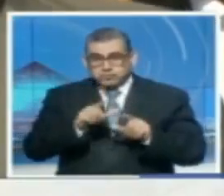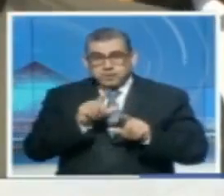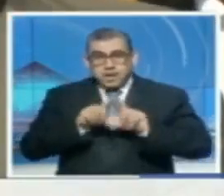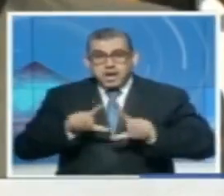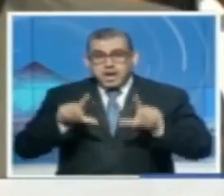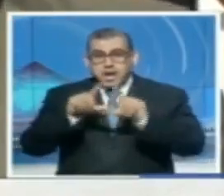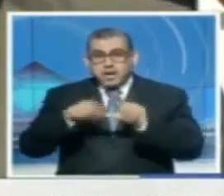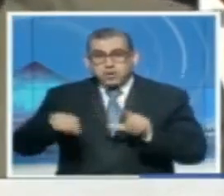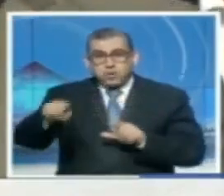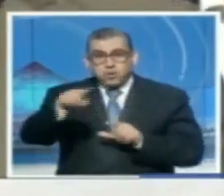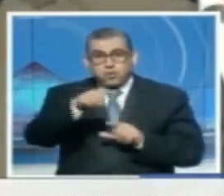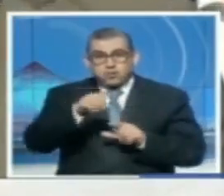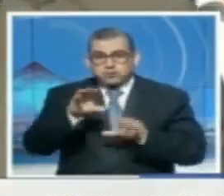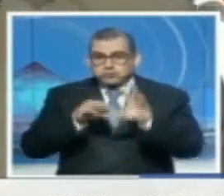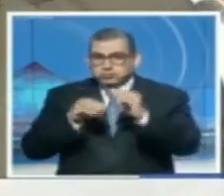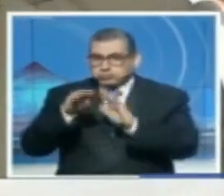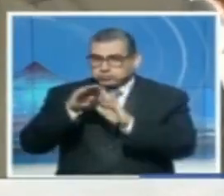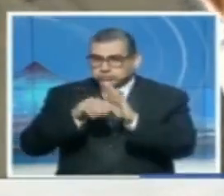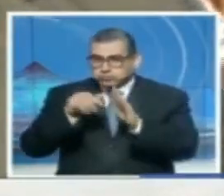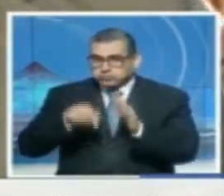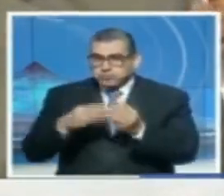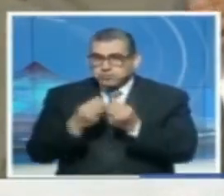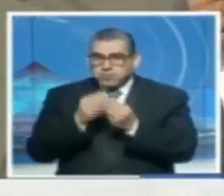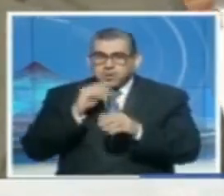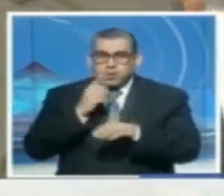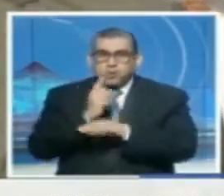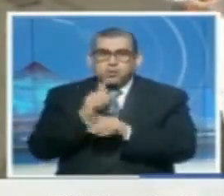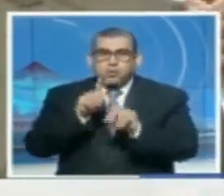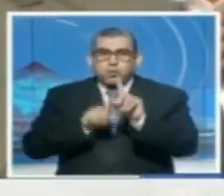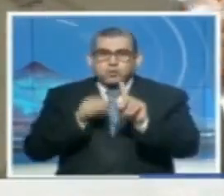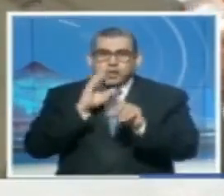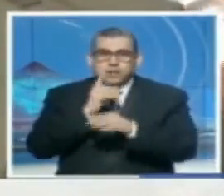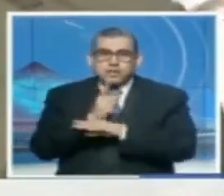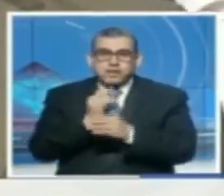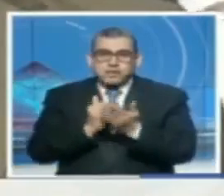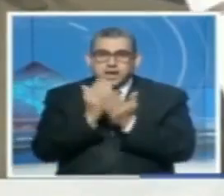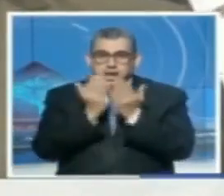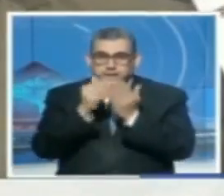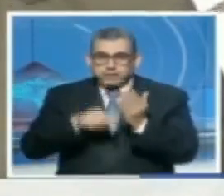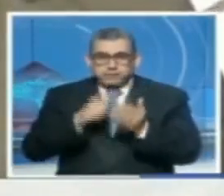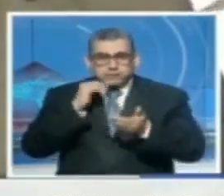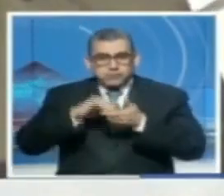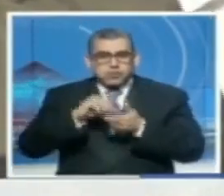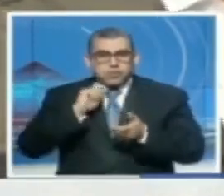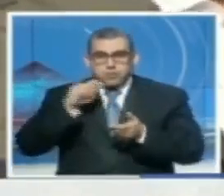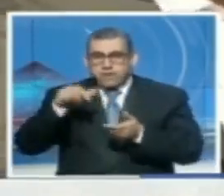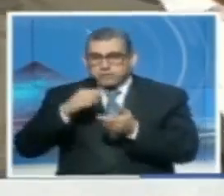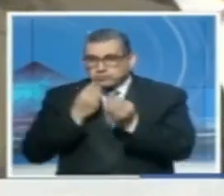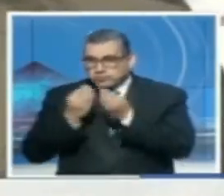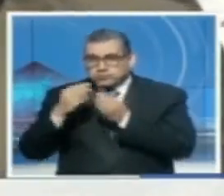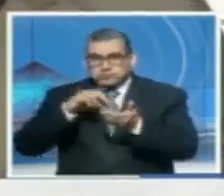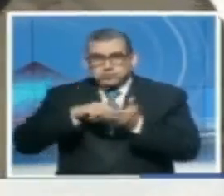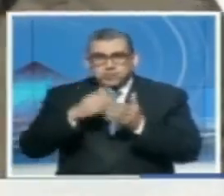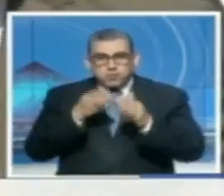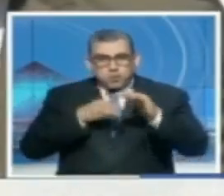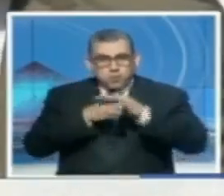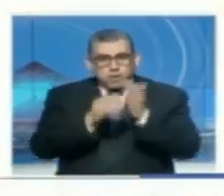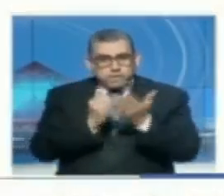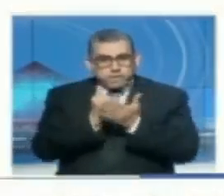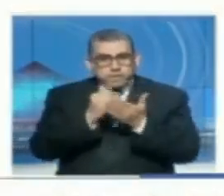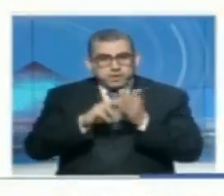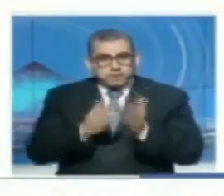طبعا نسقنا زي ما قلت مع التربية والتعليم والمحليات، رفعنا الكفاءة في محيط المدارس جوه المدارس.